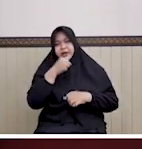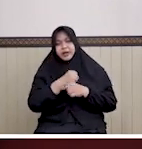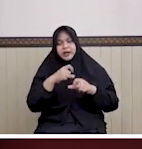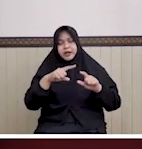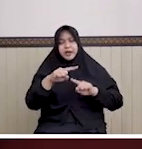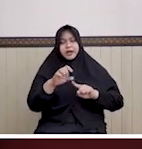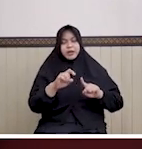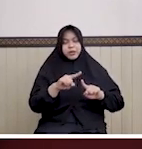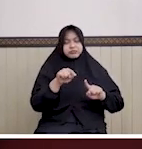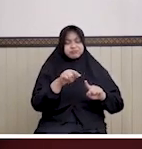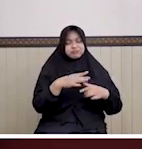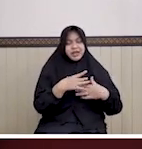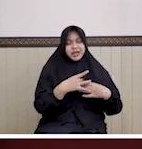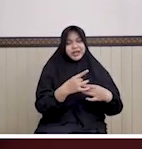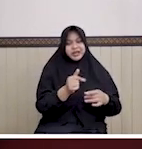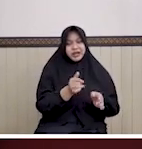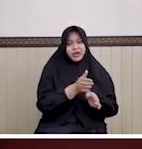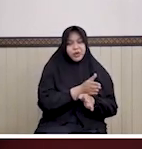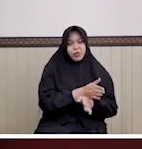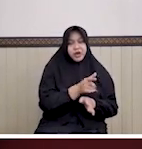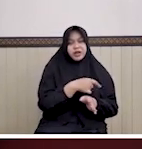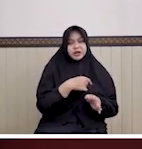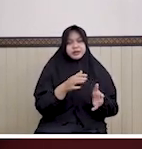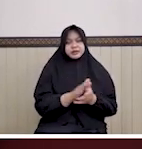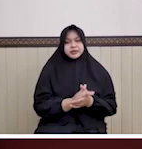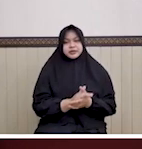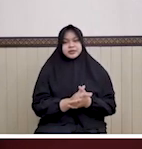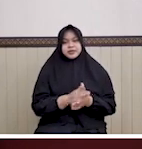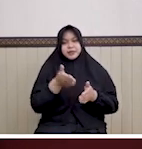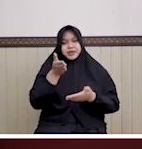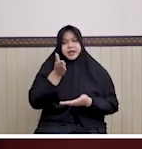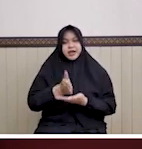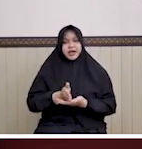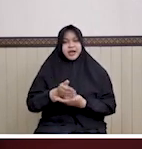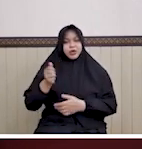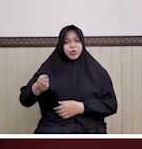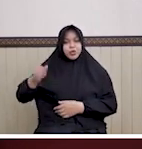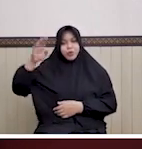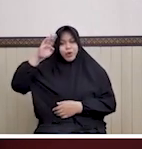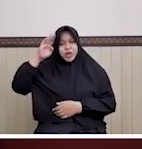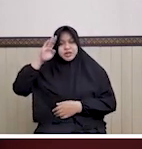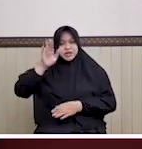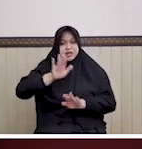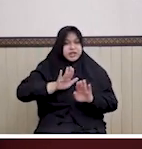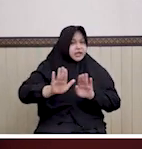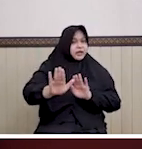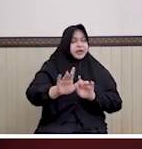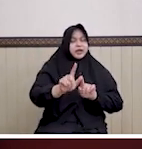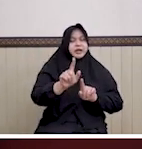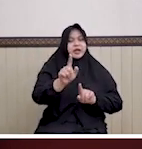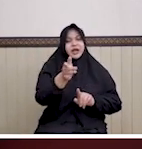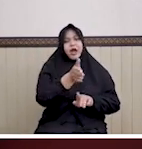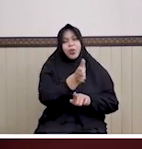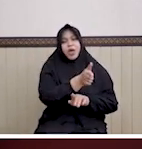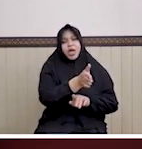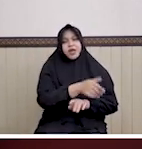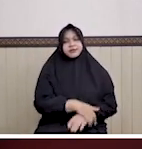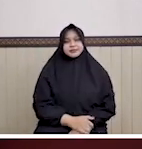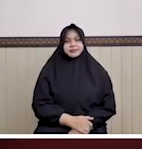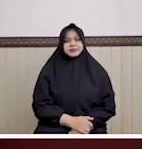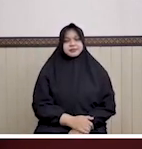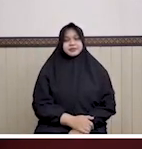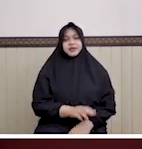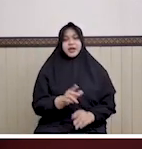menarik karena ini di awal ya Masnya di kontek eh penegakan hukum itu polisi itu selalu di pintu utama begitu rc tercepat